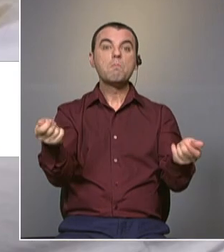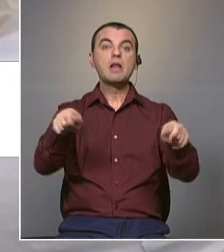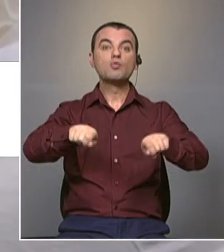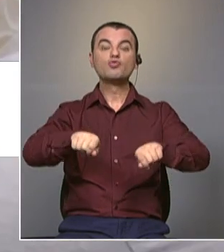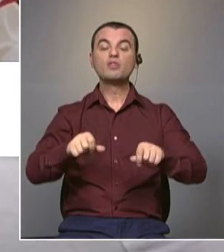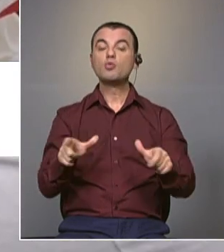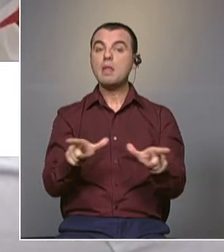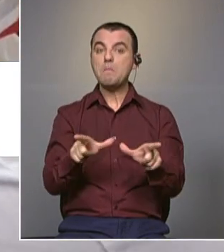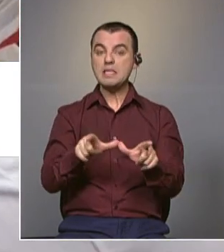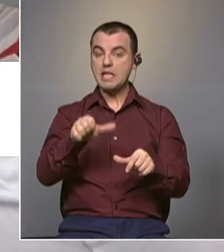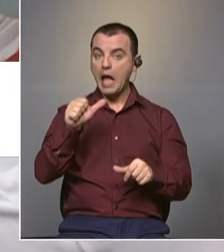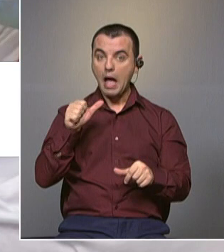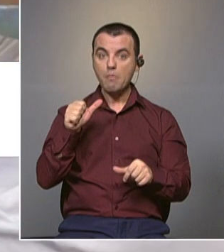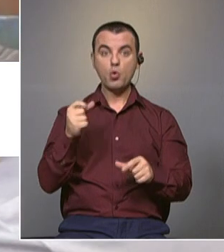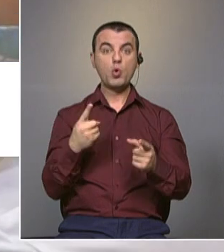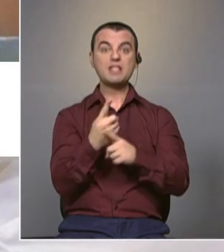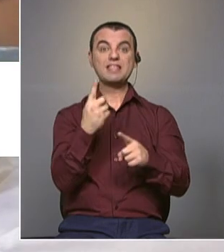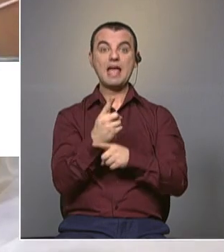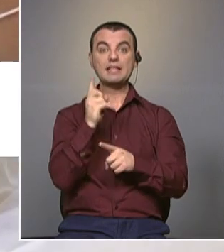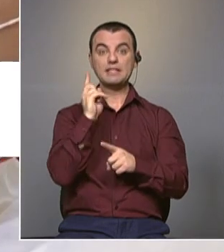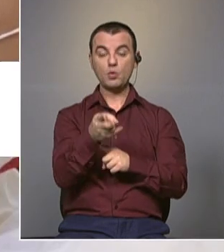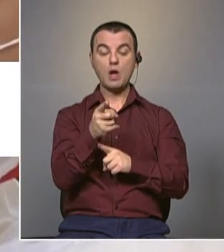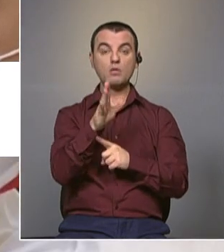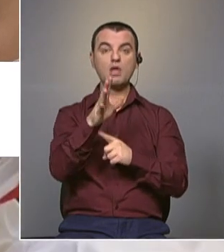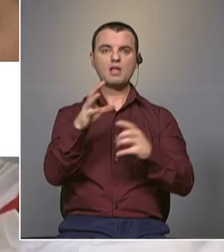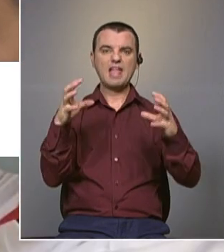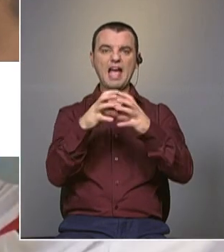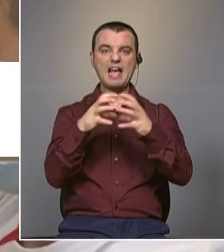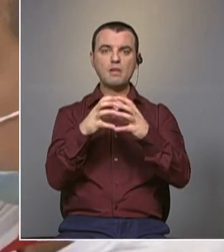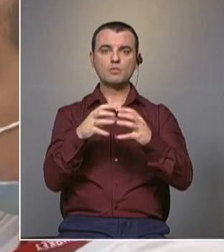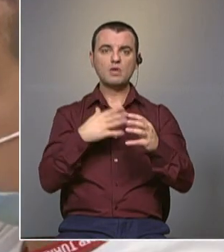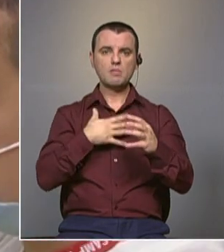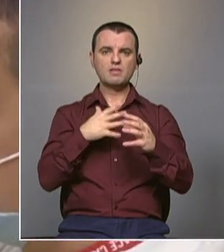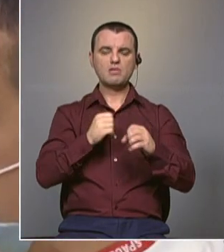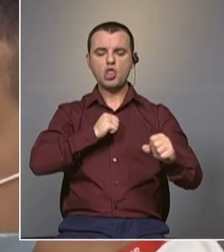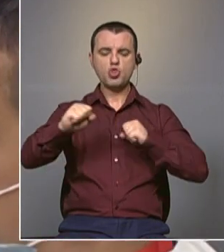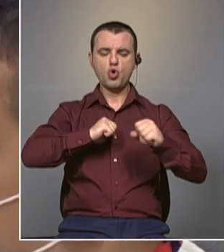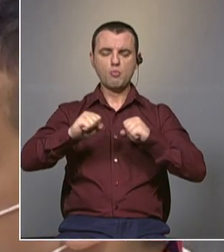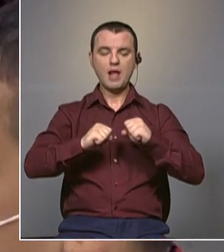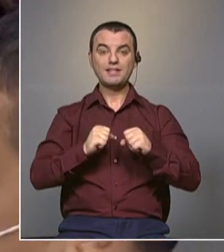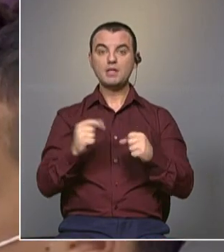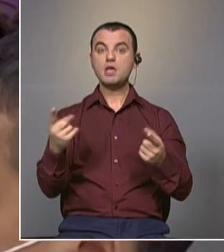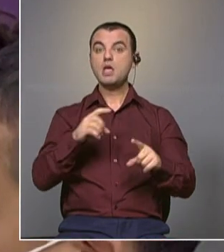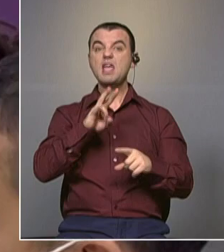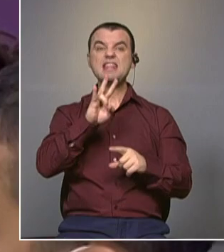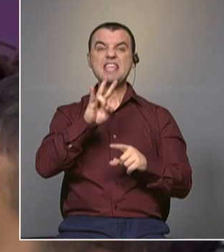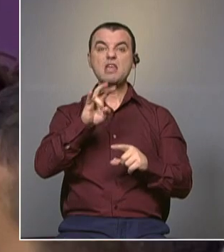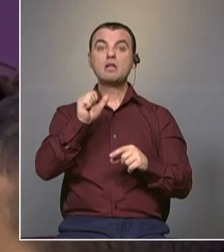11, когато тяхната капсула се раздрусва. Има много силна турбуленция и Нил Армстронг трябва да